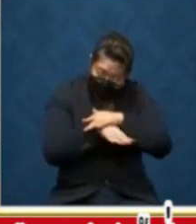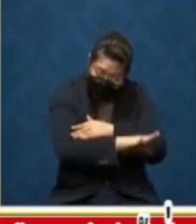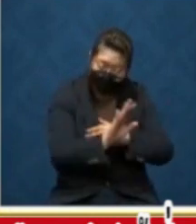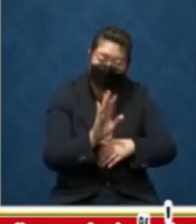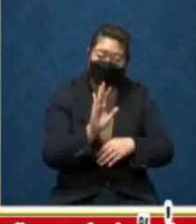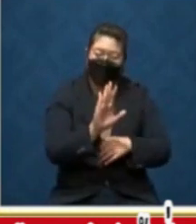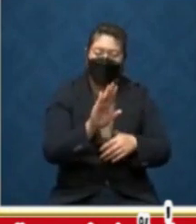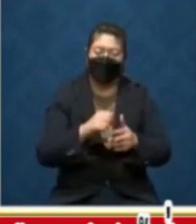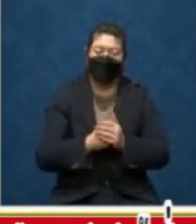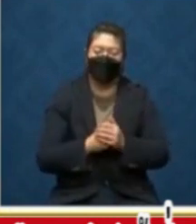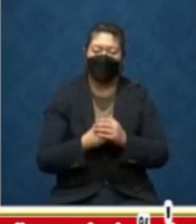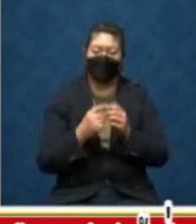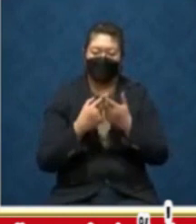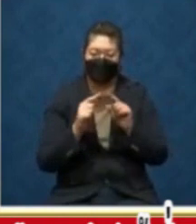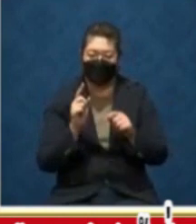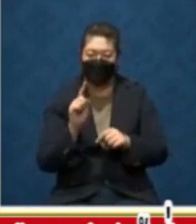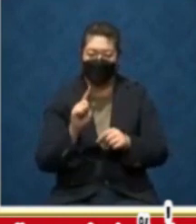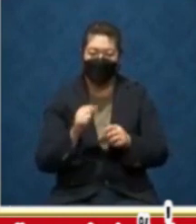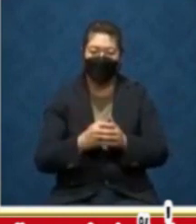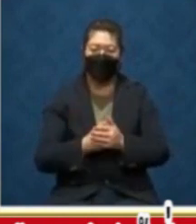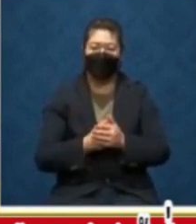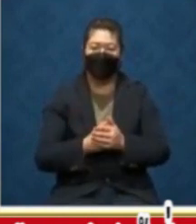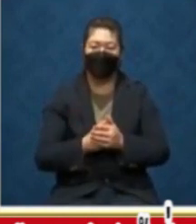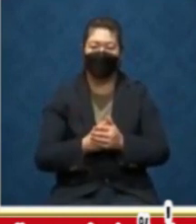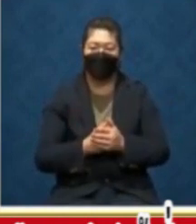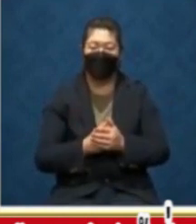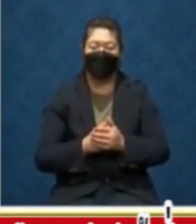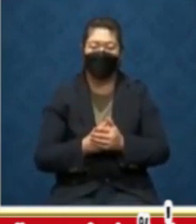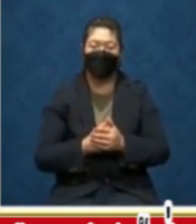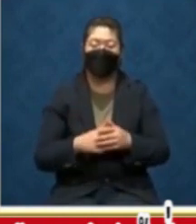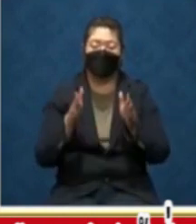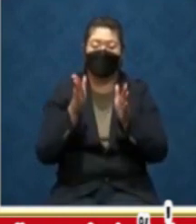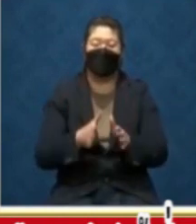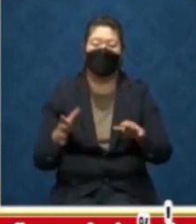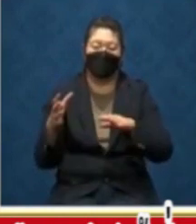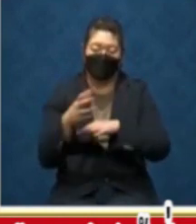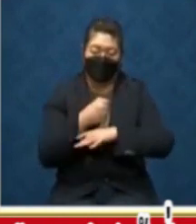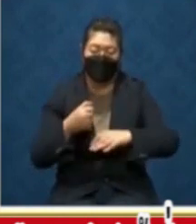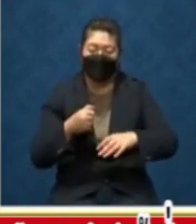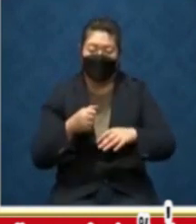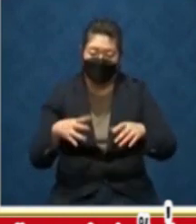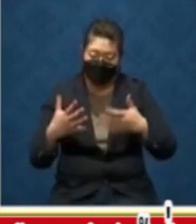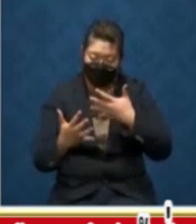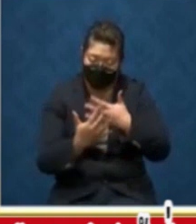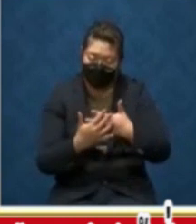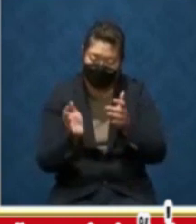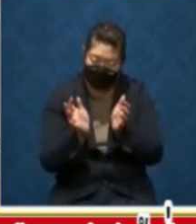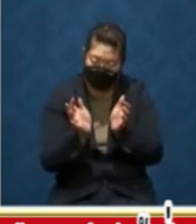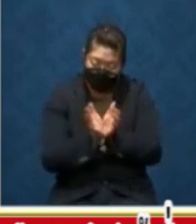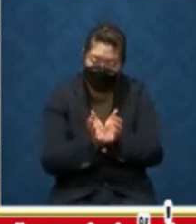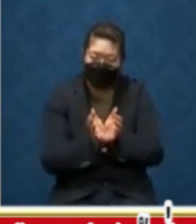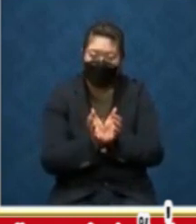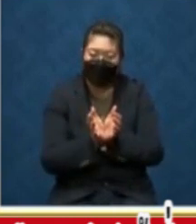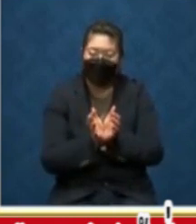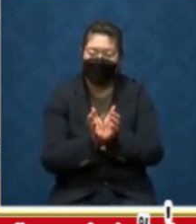จำเป็นจะดูเหมือนว่าระยะหลังนี่การจับกุมขังระหว่างดำเนินคดีนี่เรา